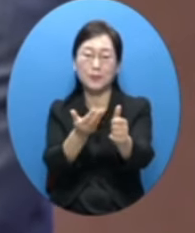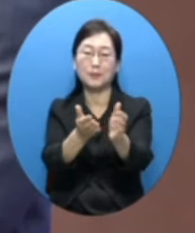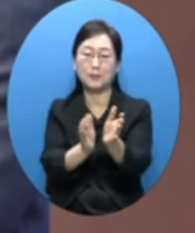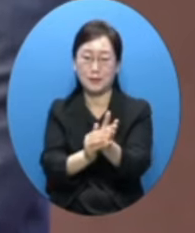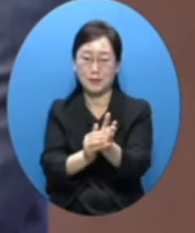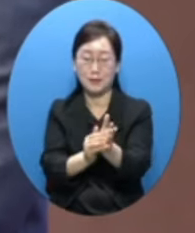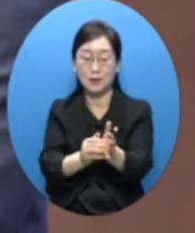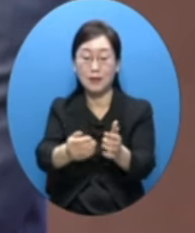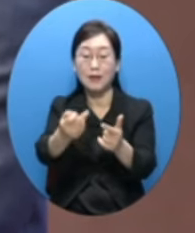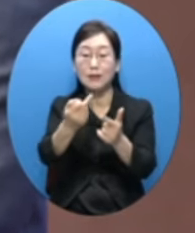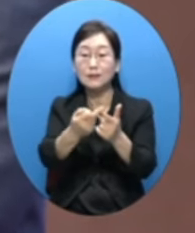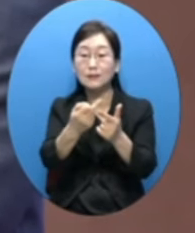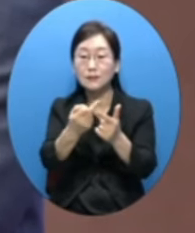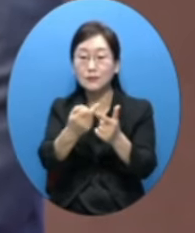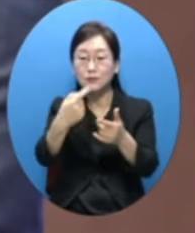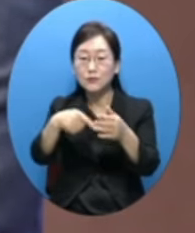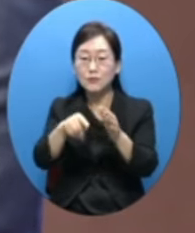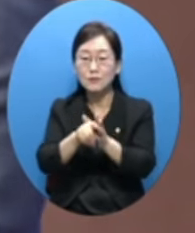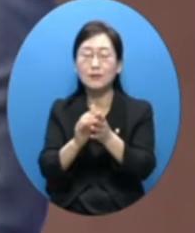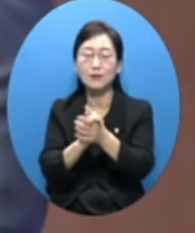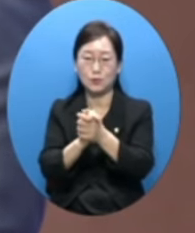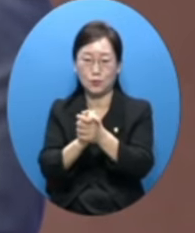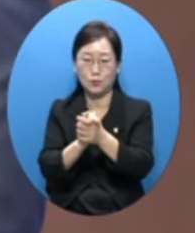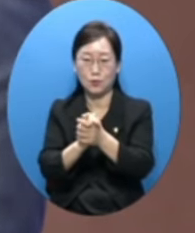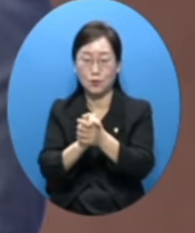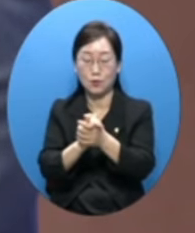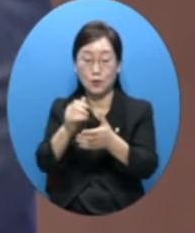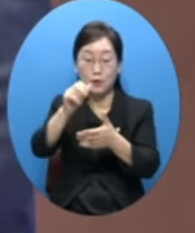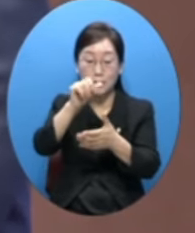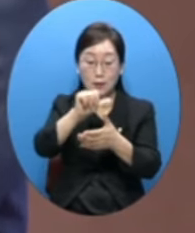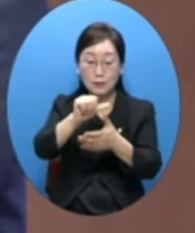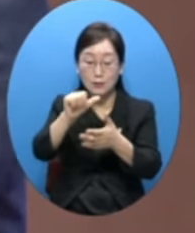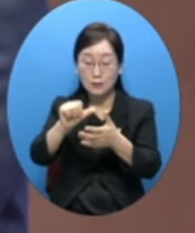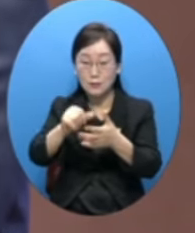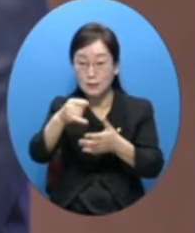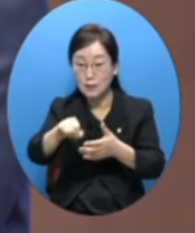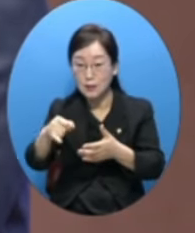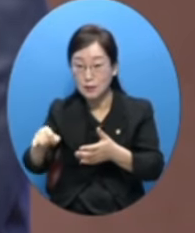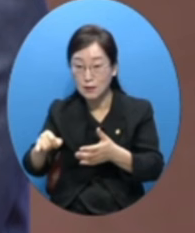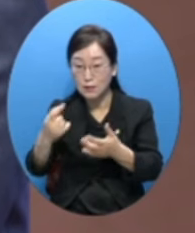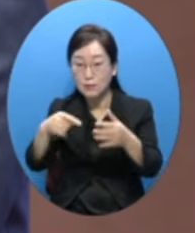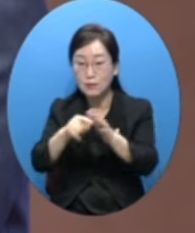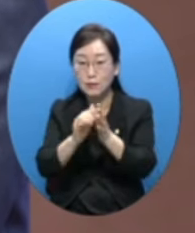자녀들을 위해 기도하는 부모님의 기도가 자녀의 운명을 바꿔놓습니다.